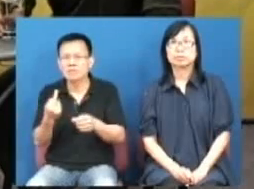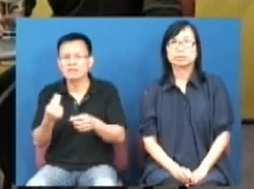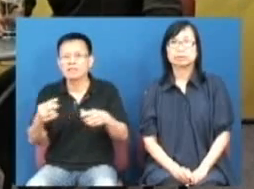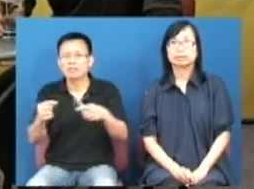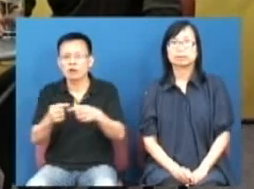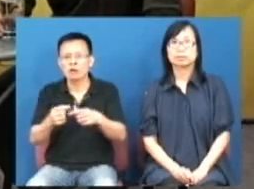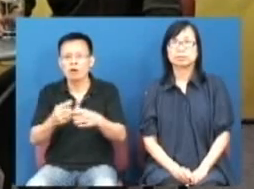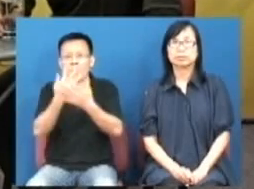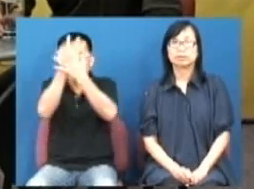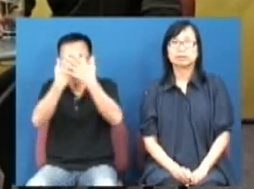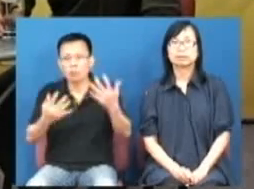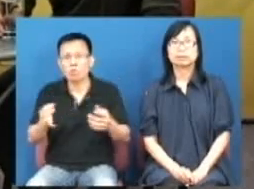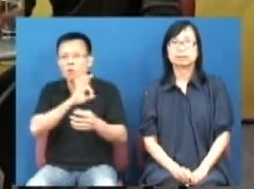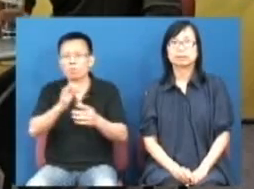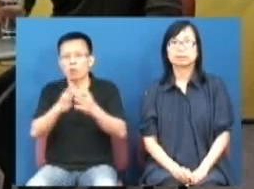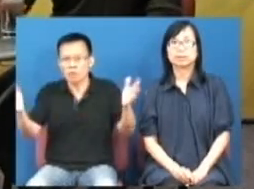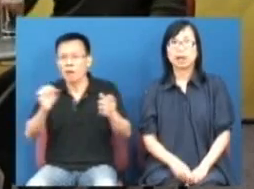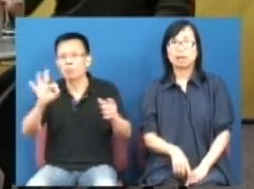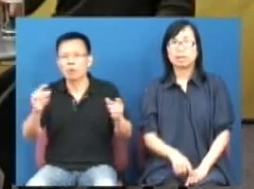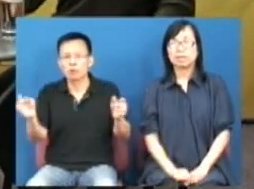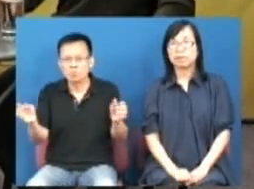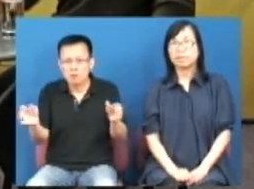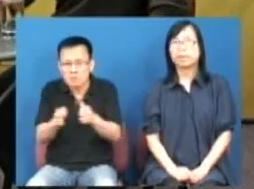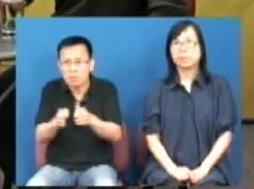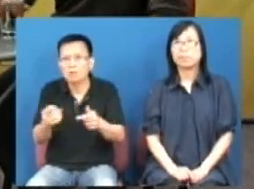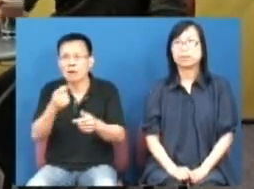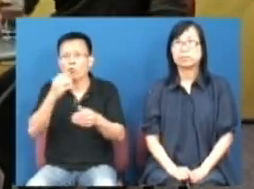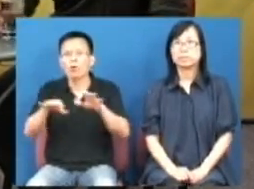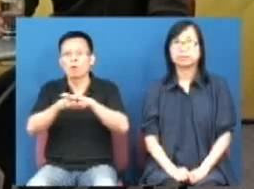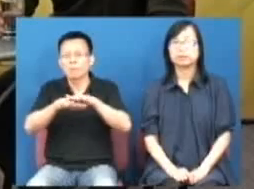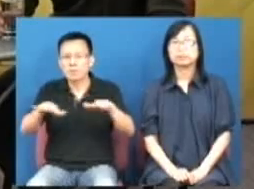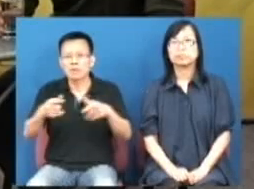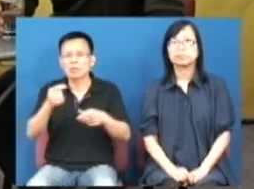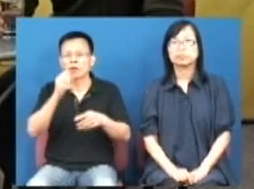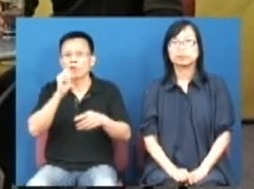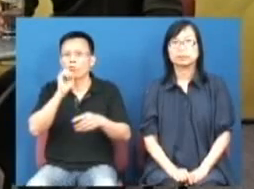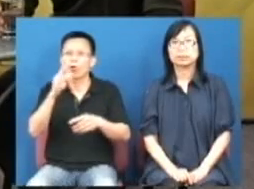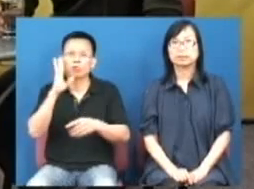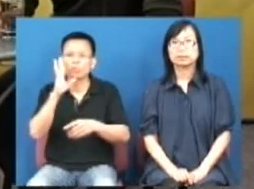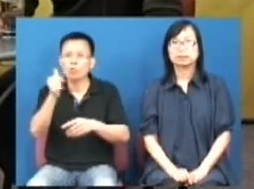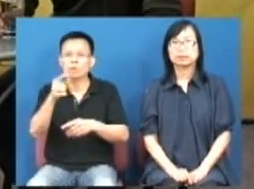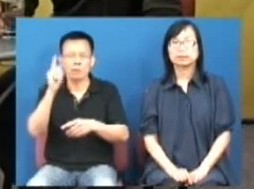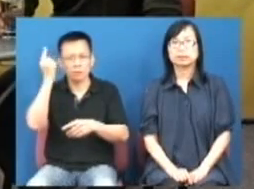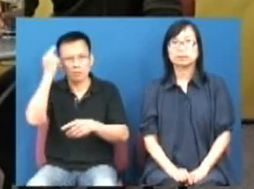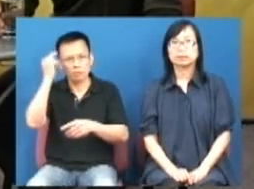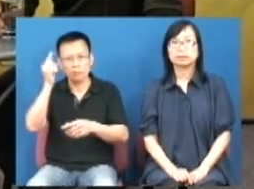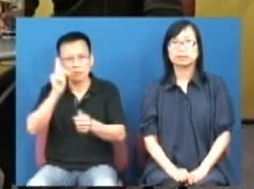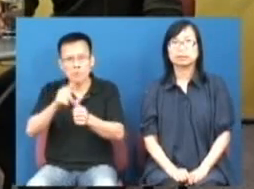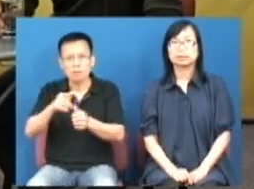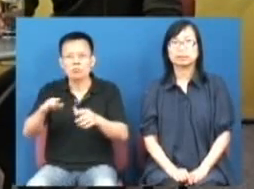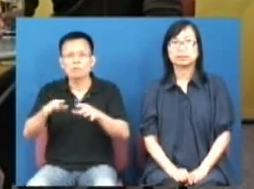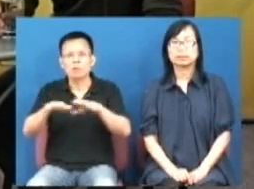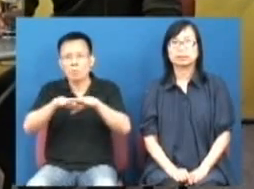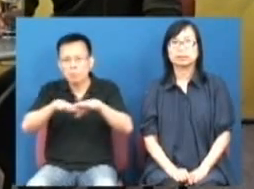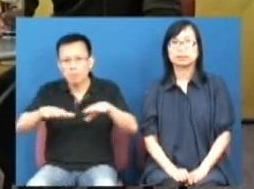上就係冇大冇細嘅，個個都係平等噶嘛。就講你講嘅道理有冇道理，同埋你嘅言論咧係你識唔識利用呢個平台？你講得流唔流